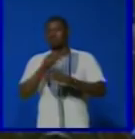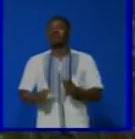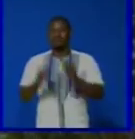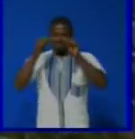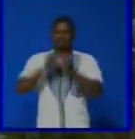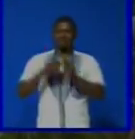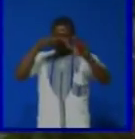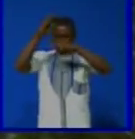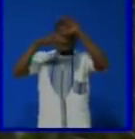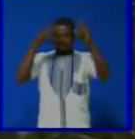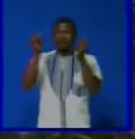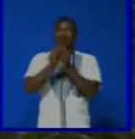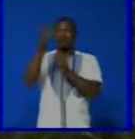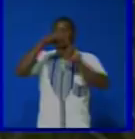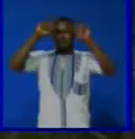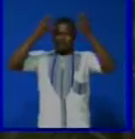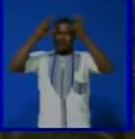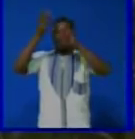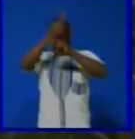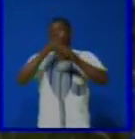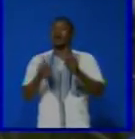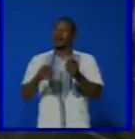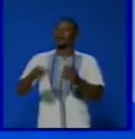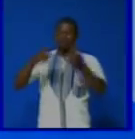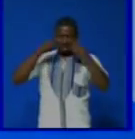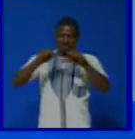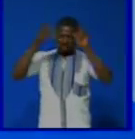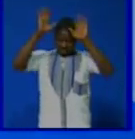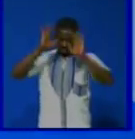ciel qui annonce sans doute une pluie bienfaisante.